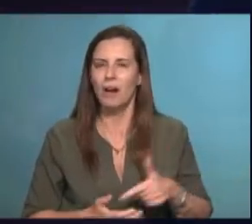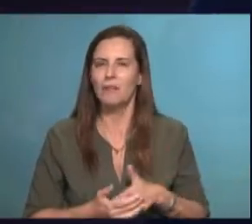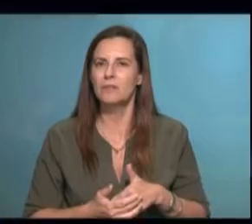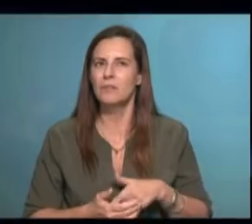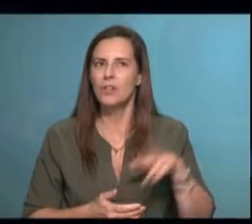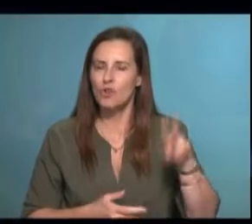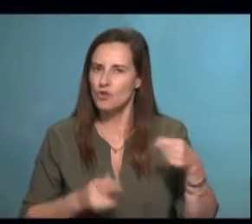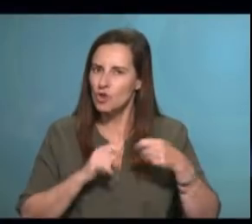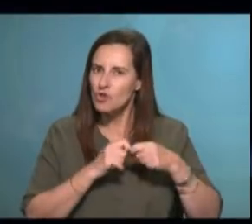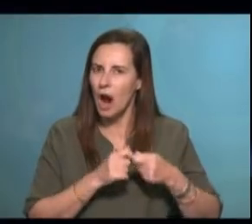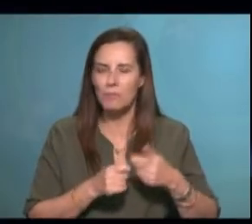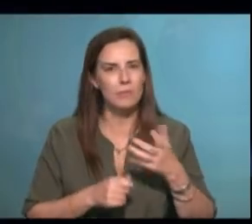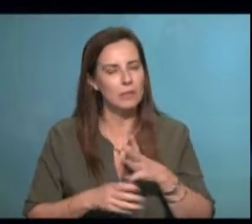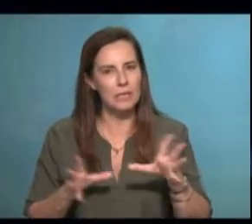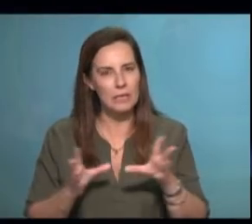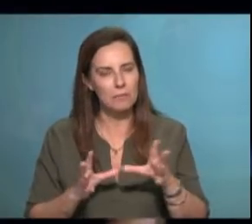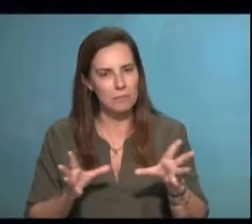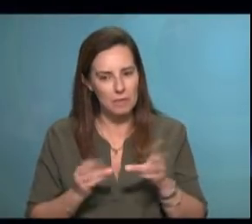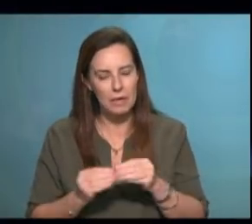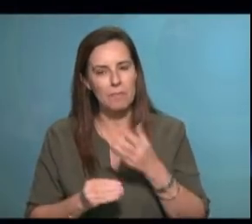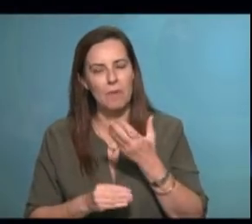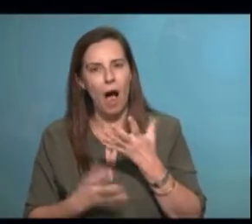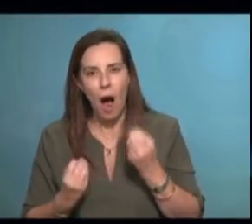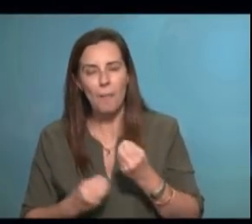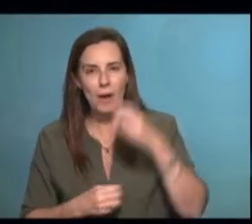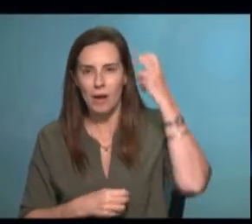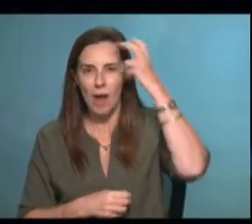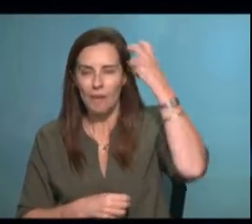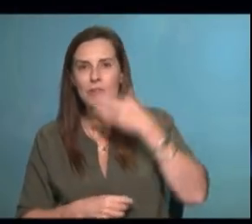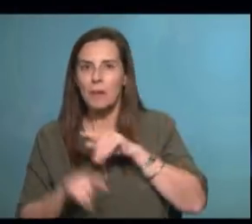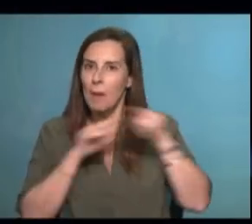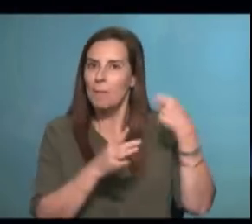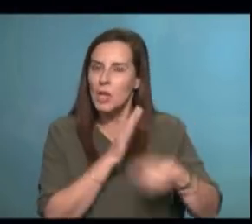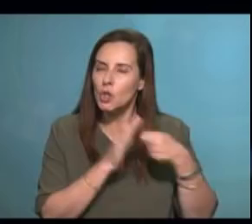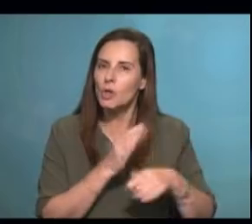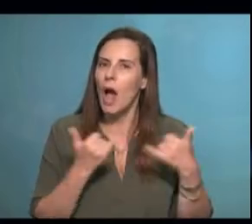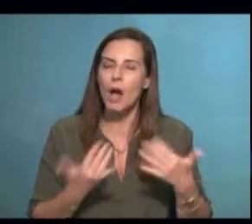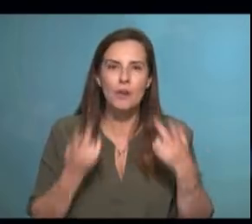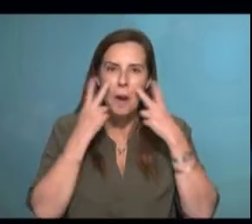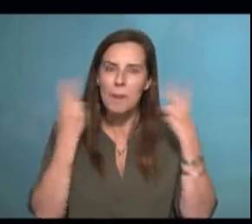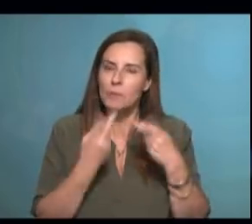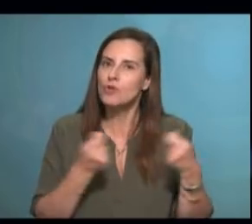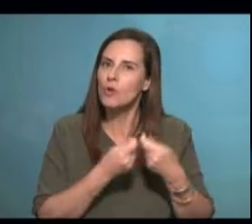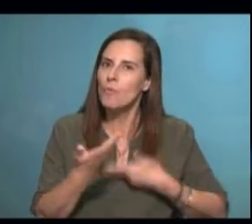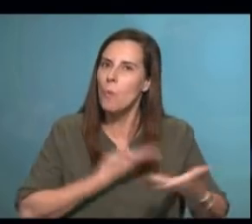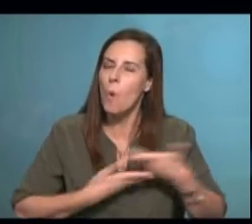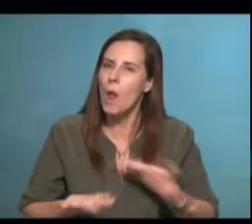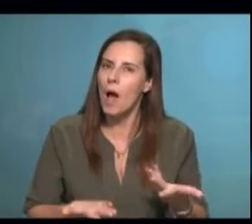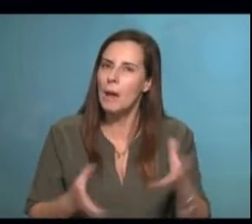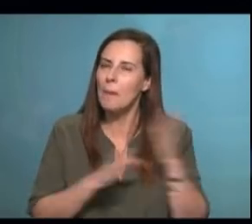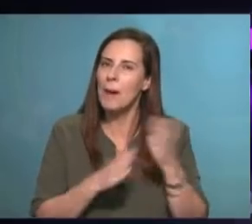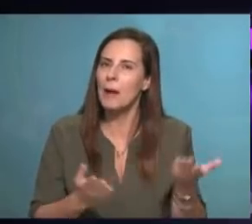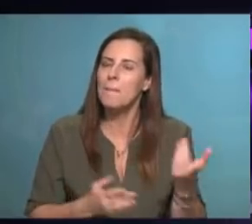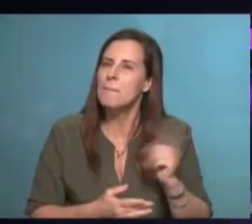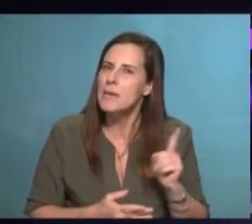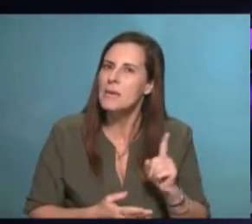לה קשרים חזקים מאוד כלכליים, ערבים ישראלים שמגיעים לקנות שם, ובעצם עכשיו מחפשים גם שיתופי פעולה עם אותו מחבל. מי דאג,